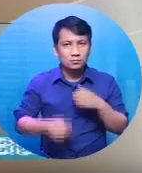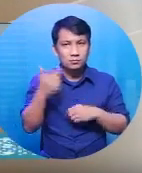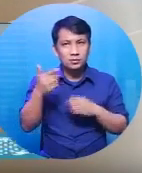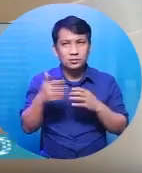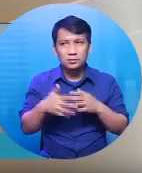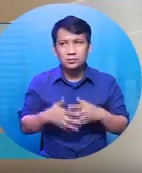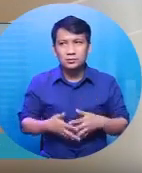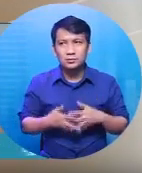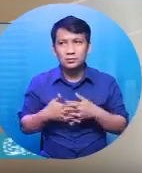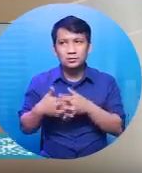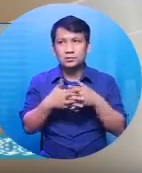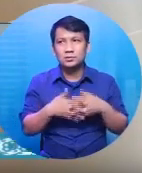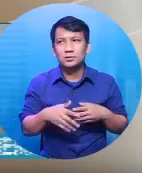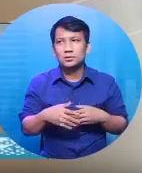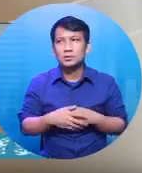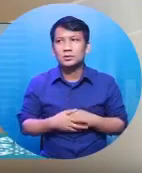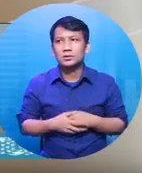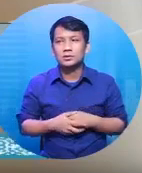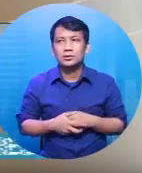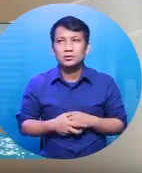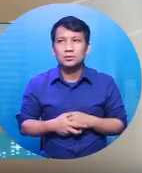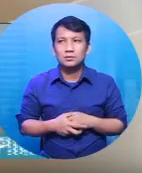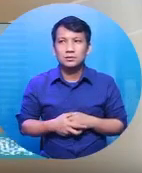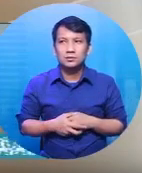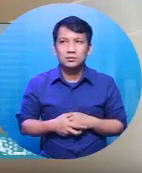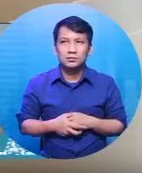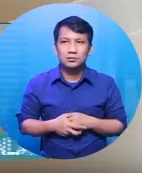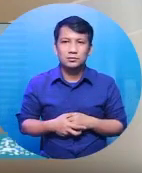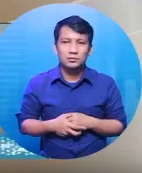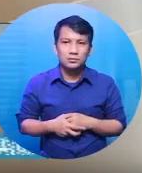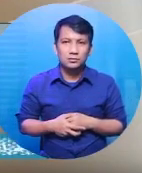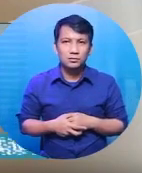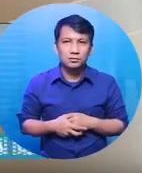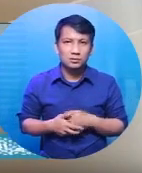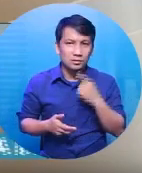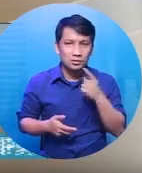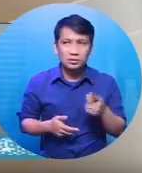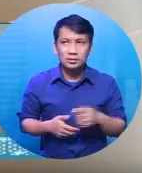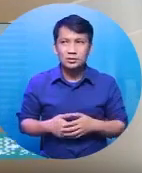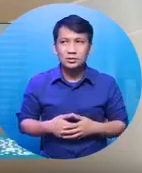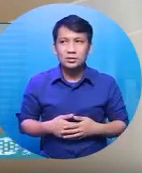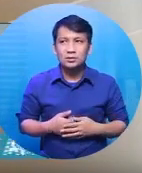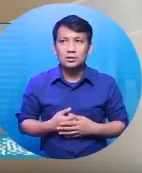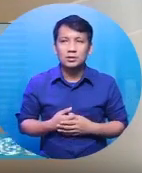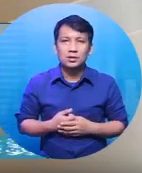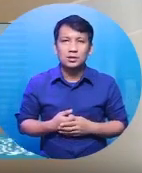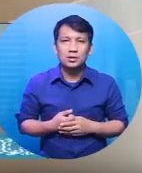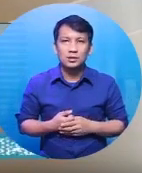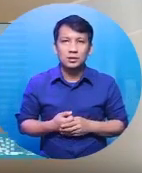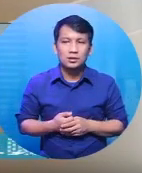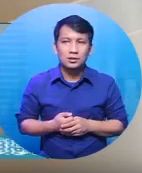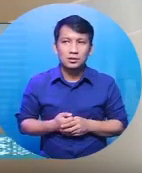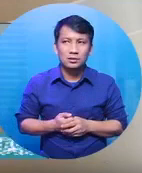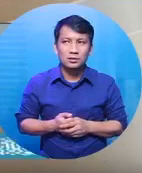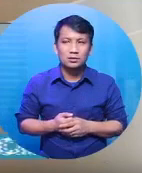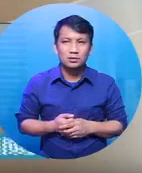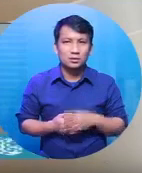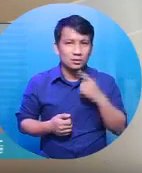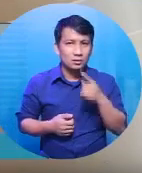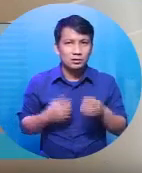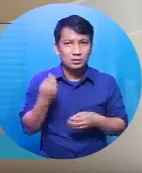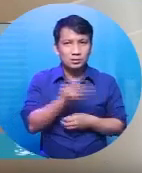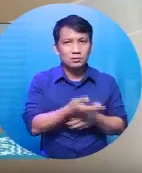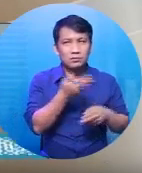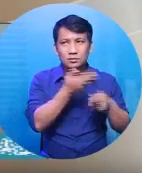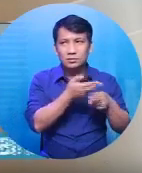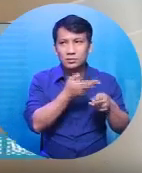ngayon ang sabi ni Kano, okay, bibigyan ko siya, I will give my name to her. Sabi niya, sabi sa akin ni Kano, I will give my name to